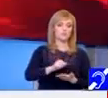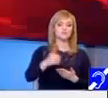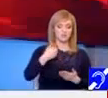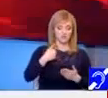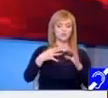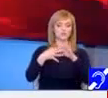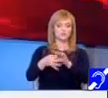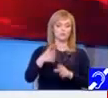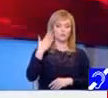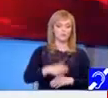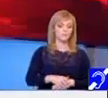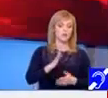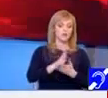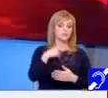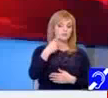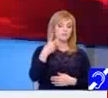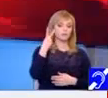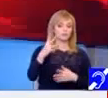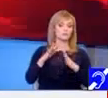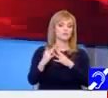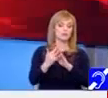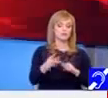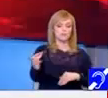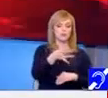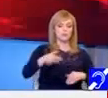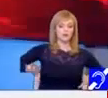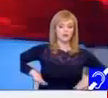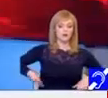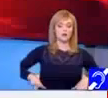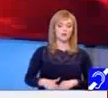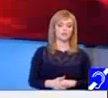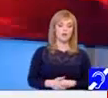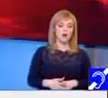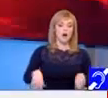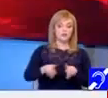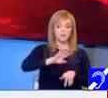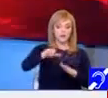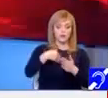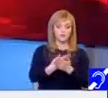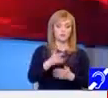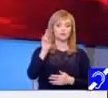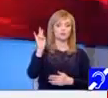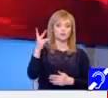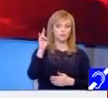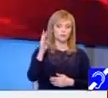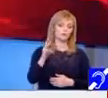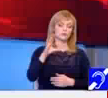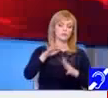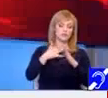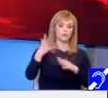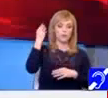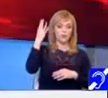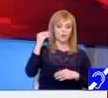de reunire cu patria mamă. Este vorba despre comunele Nișcan și Săsen din raionul Călăraș. Astfel, până acum, numărul localităților basarabene